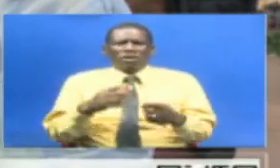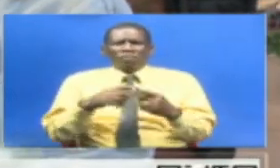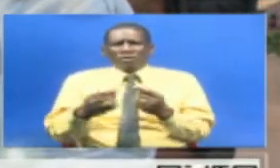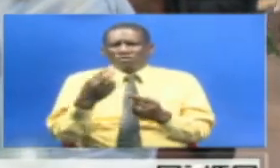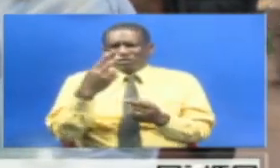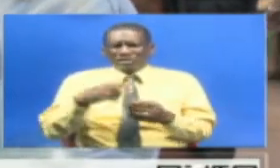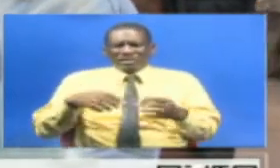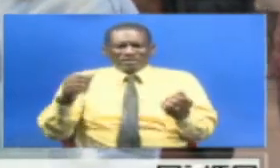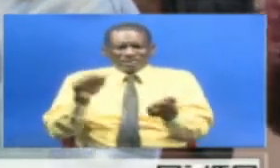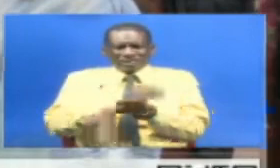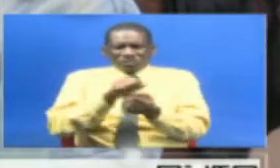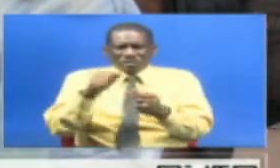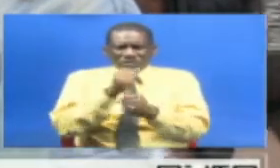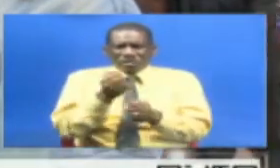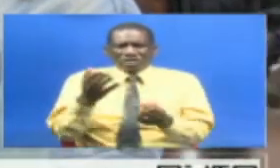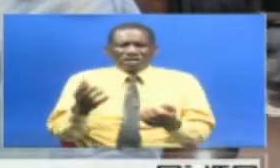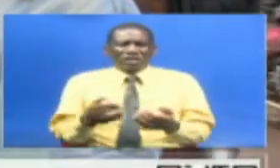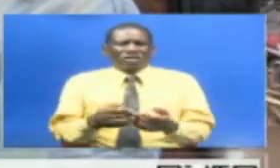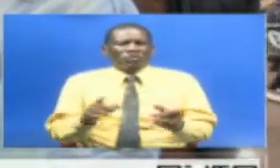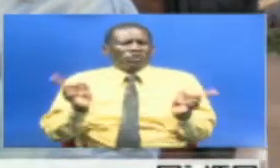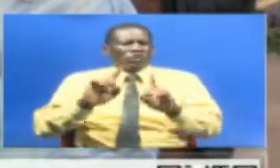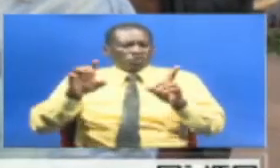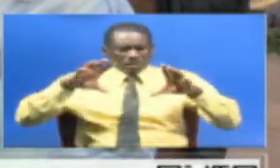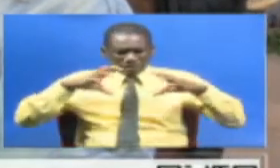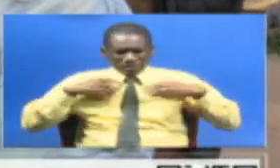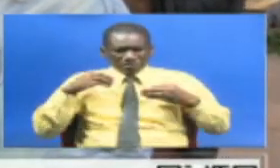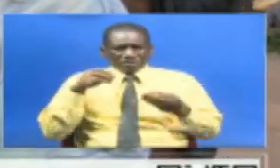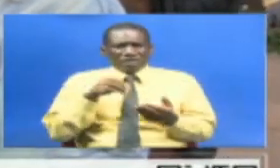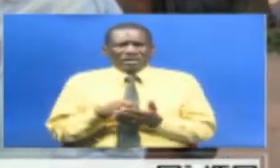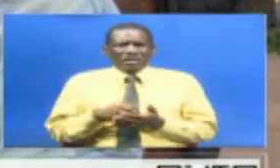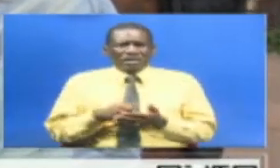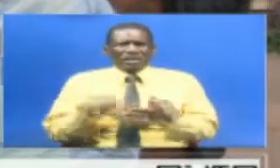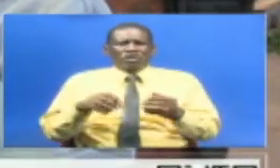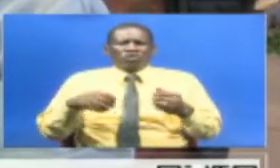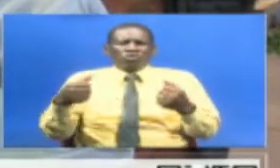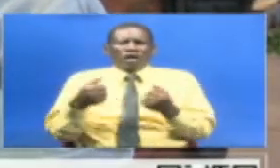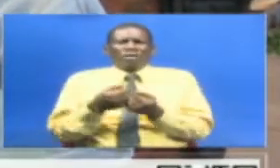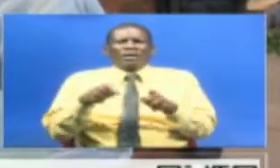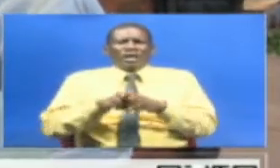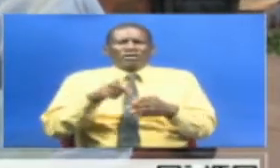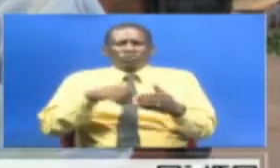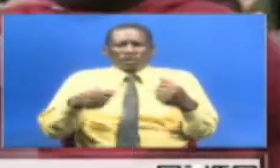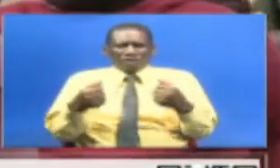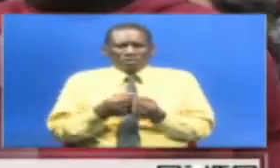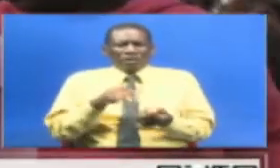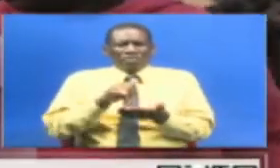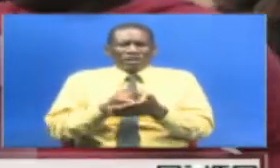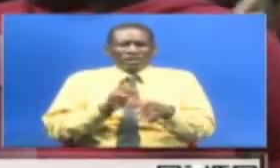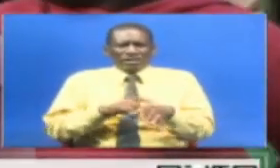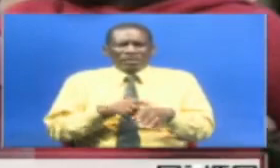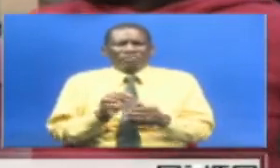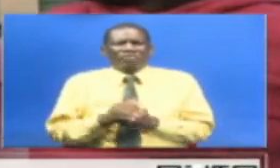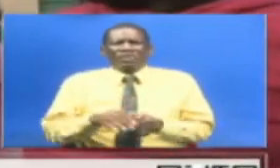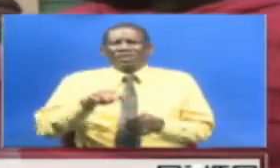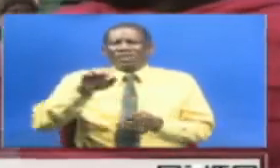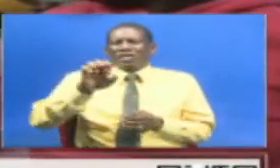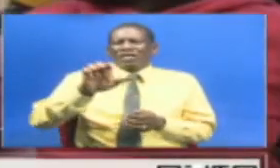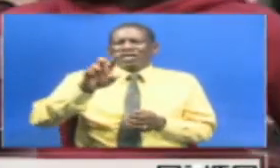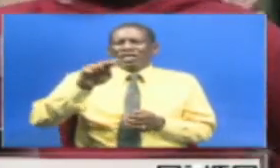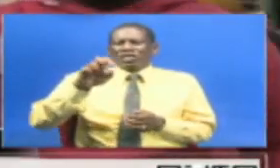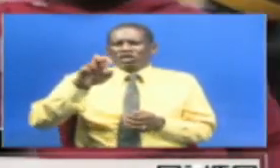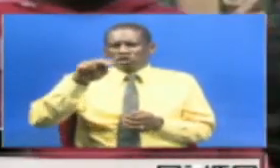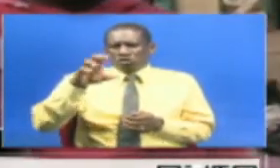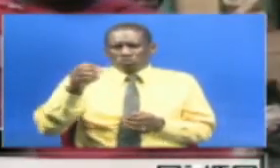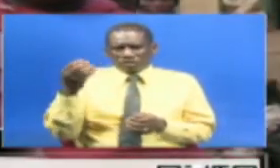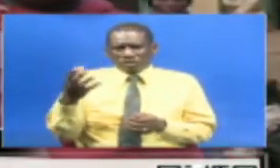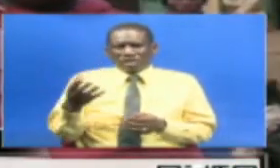madhara ambayo ilifanya, hatungekubali tena tuwe kama ifanyike kama vile ilifanyika naye na tupate madhara kama hizo. Nino ilikuwa ikikuja